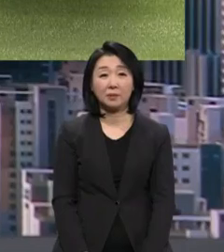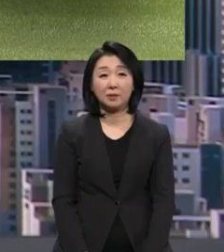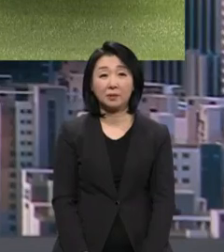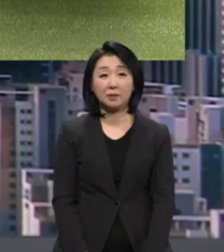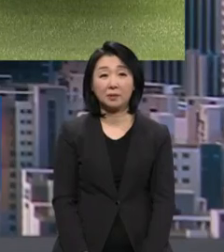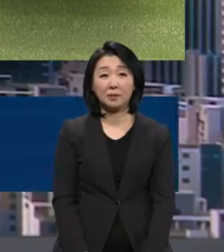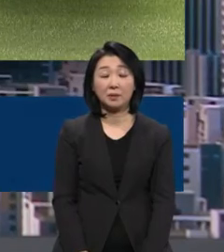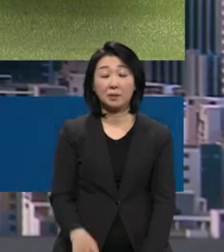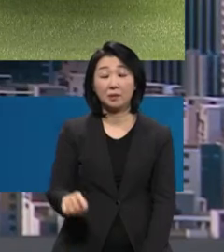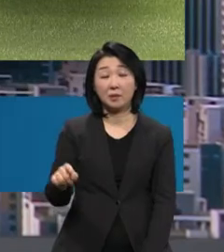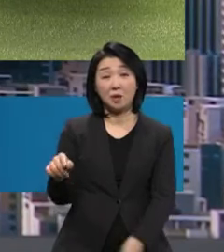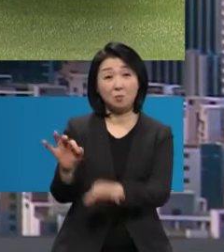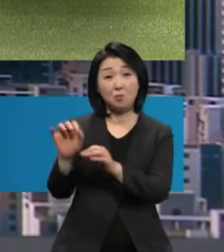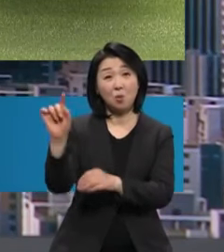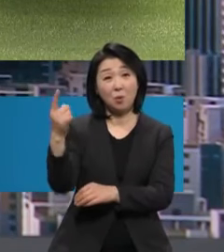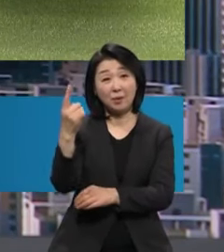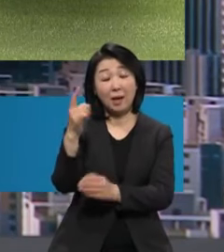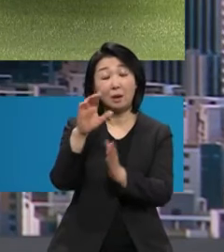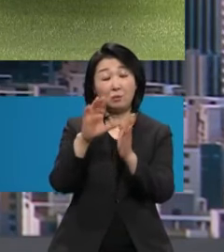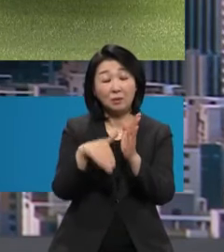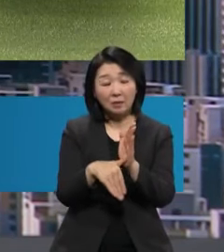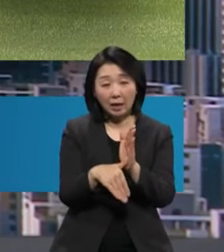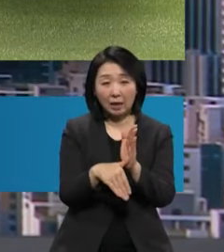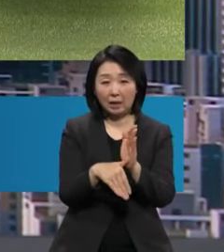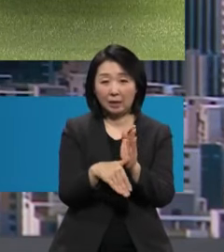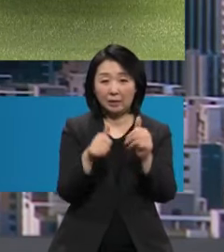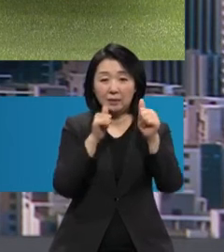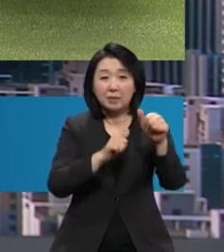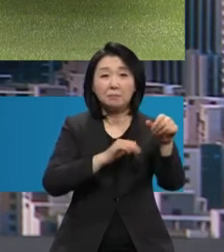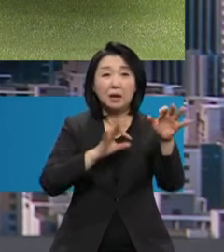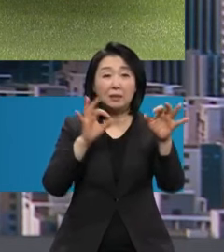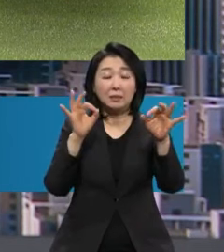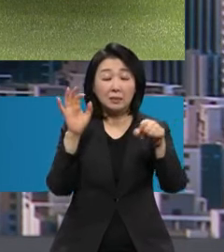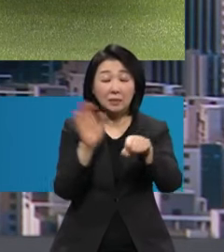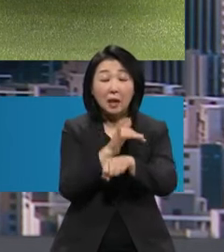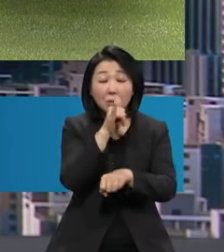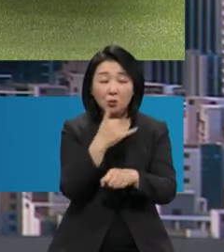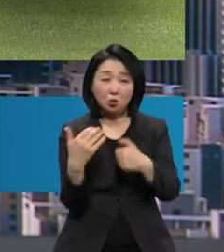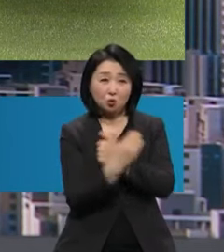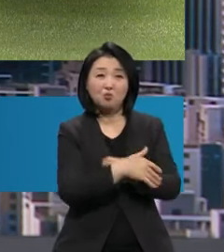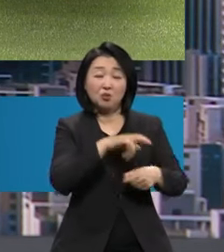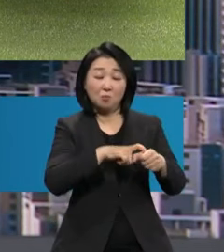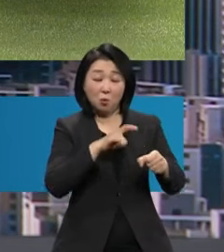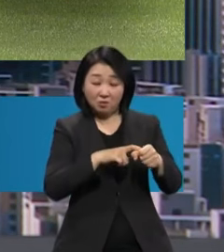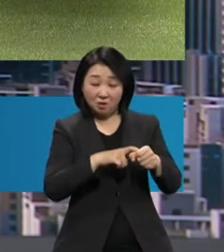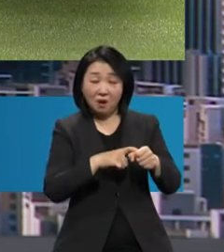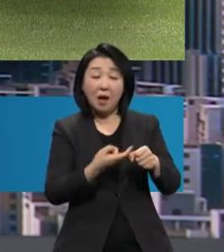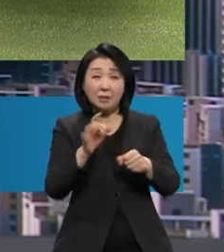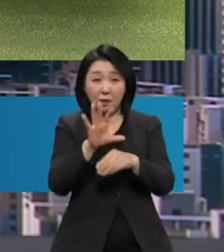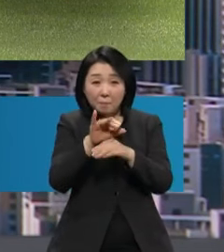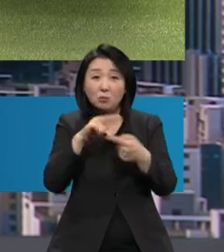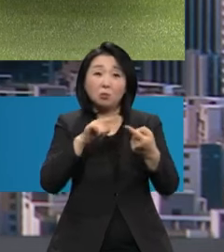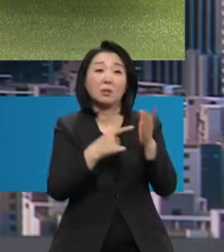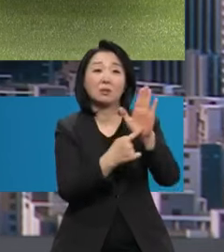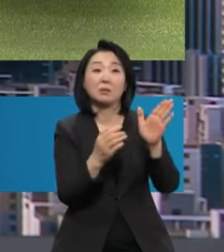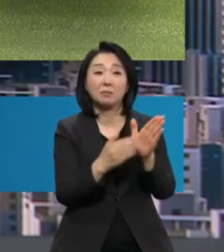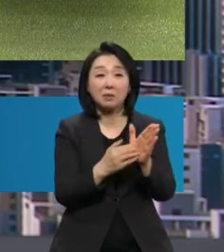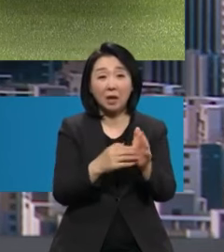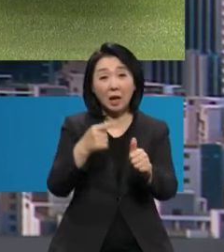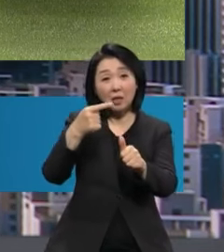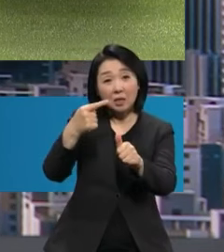프로야구에서 오심을 숨기려던 심판들의 행동이 고스란히 방송을 통해 중계됐습니다. 자동 투구 판정 시스템